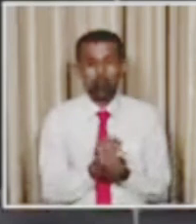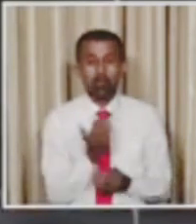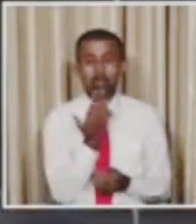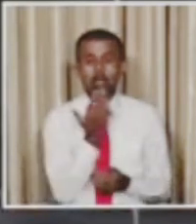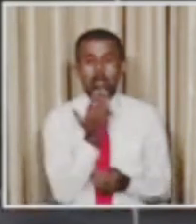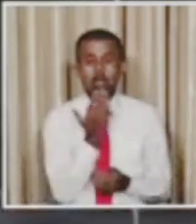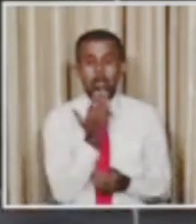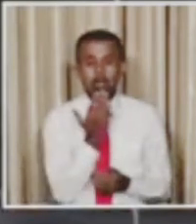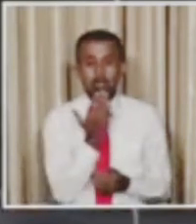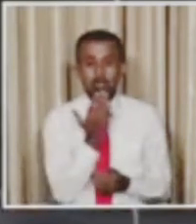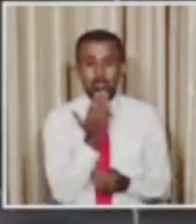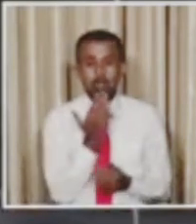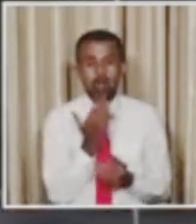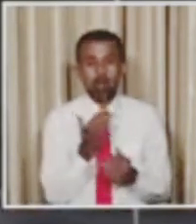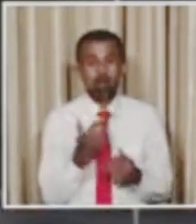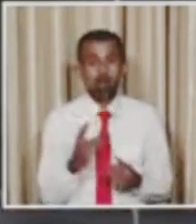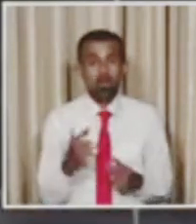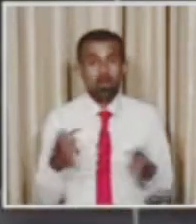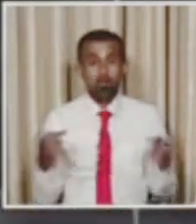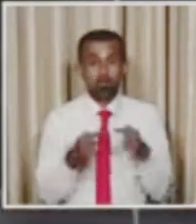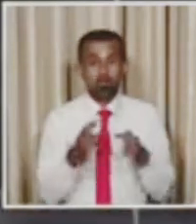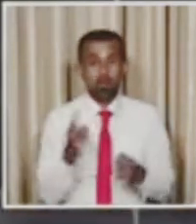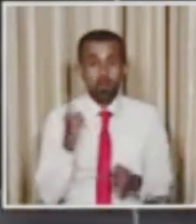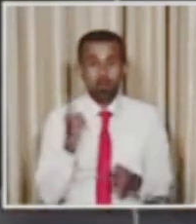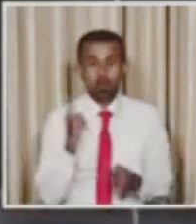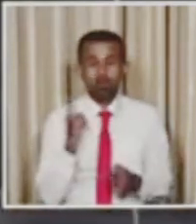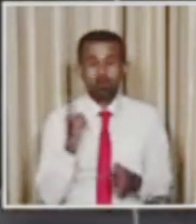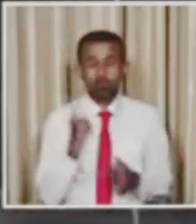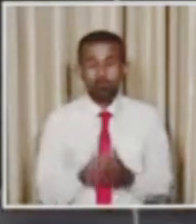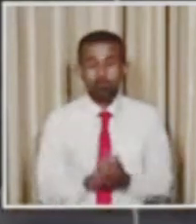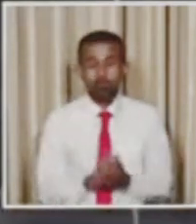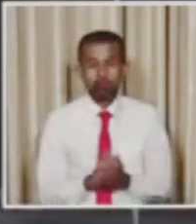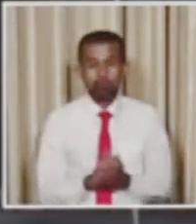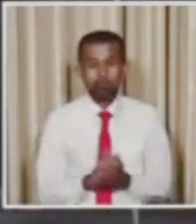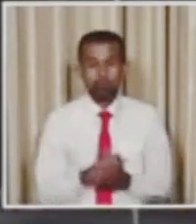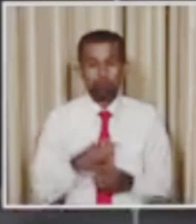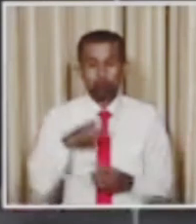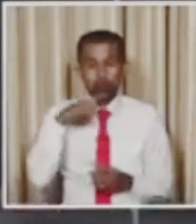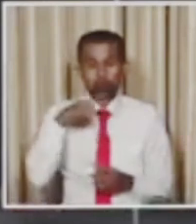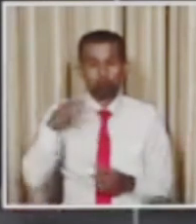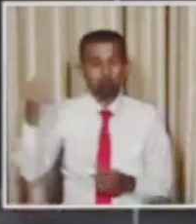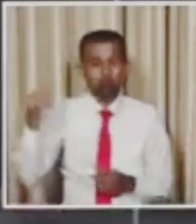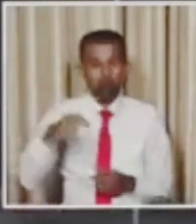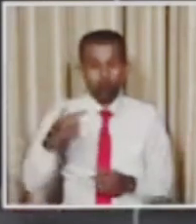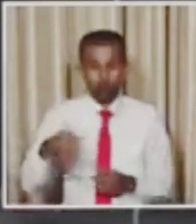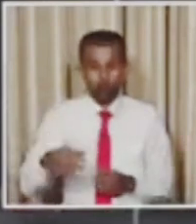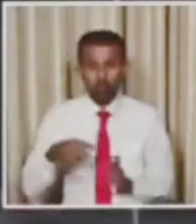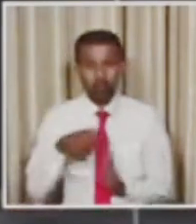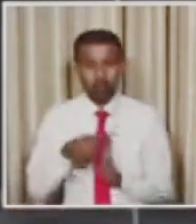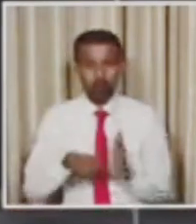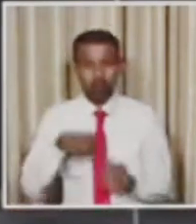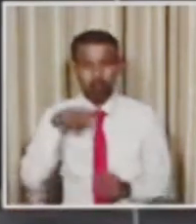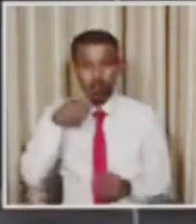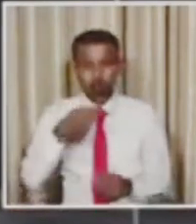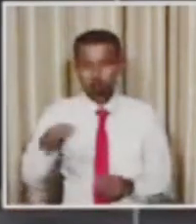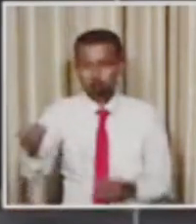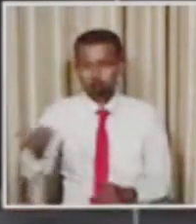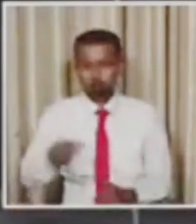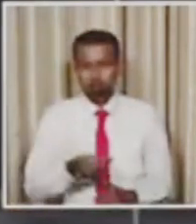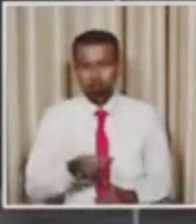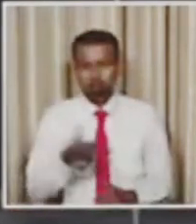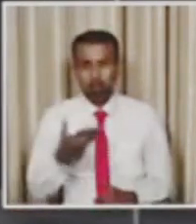එක්සත් ජනපදයේ මැරයින් බලකායේ නැවක් ජාත්‍යන්තර මුහුදු තීරයට ආවා. ශ්‍රී ලංකාවේ මුහුදු තීරයට, ආසන්න මුහුදු